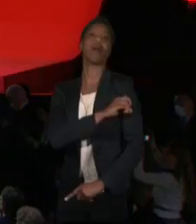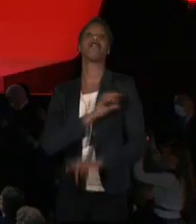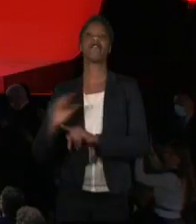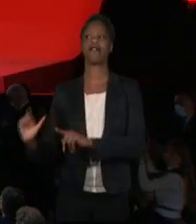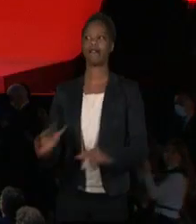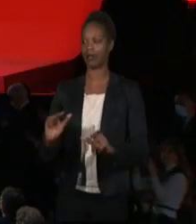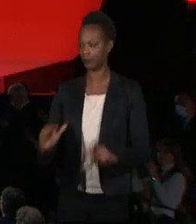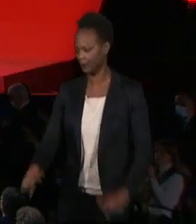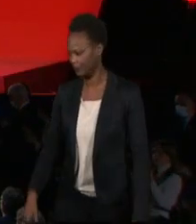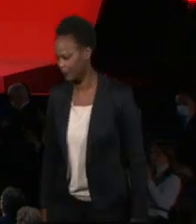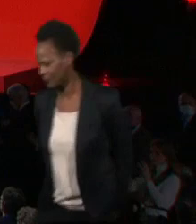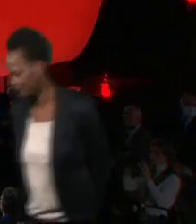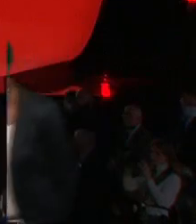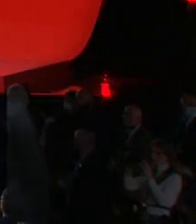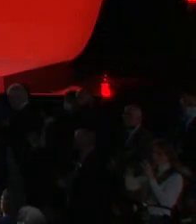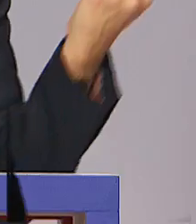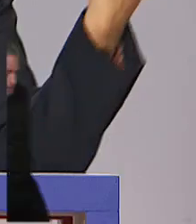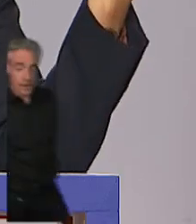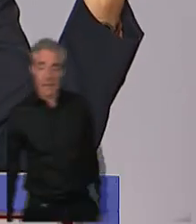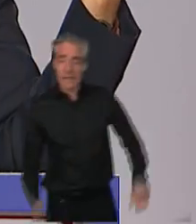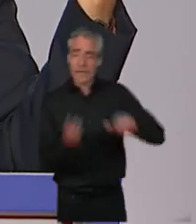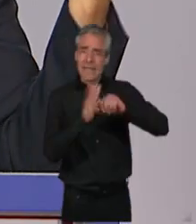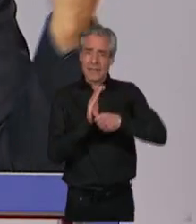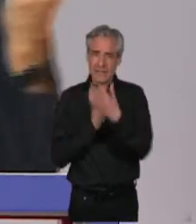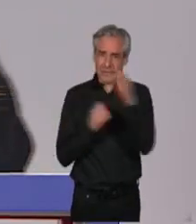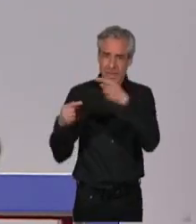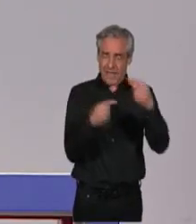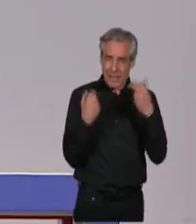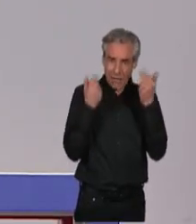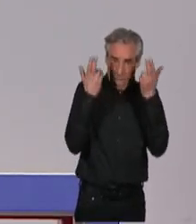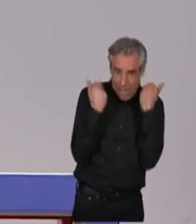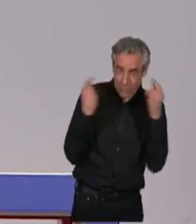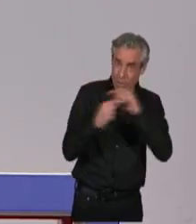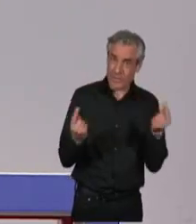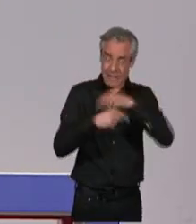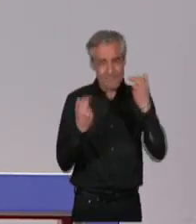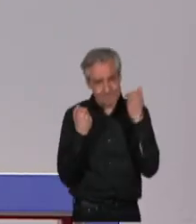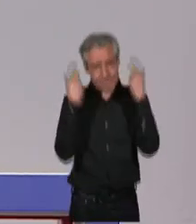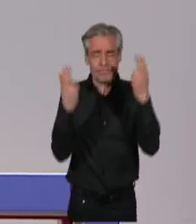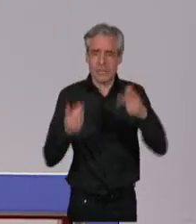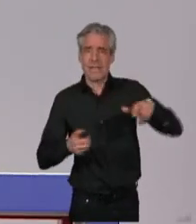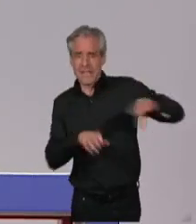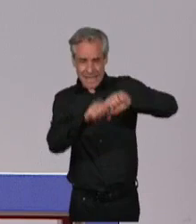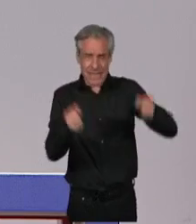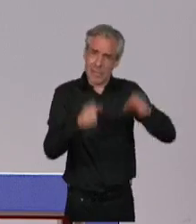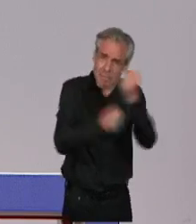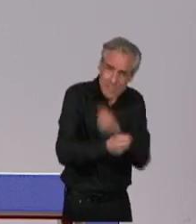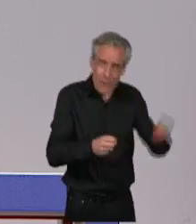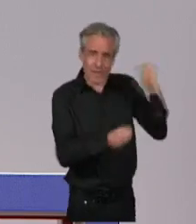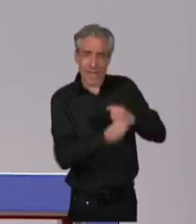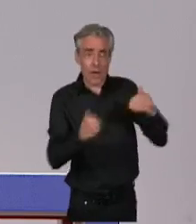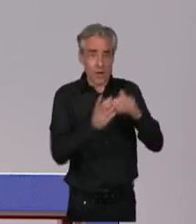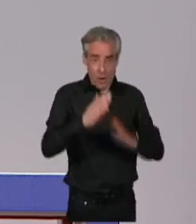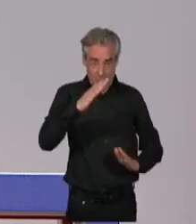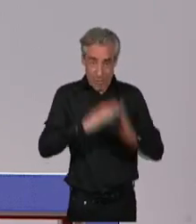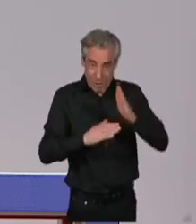Être français, ce n'est pas se résigner, c'est se relever. Ce qui a été fissuré peut être rebâti, ce qui est